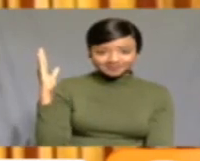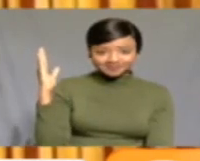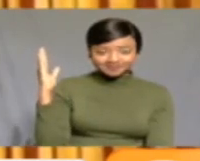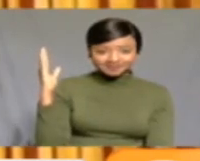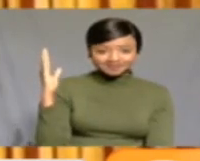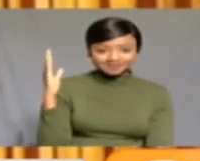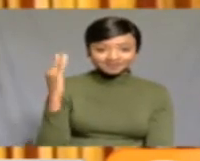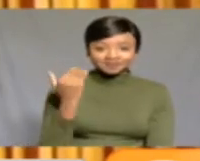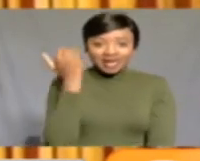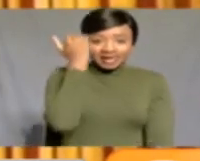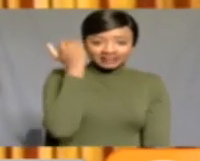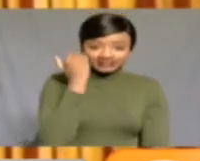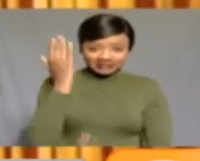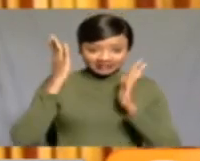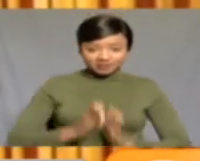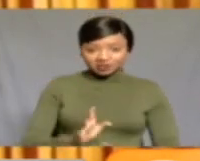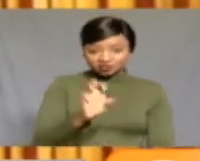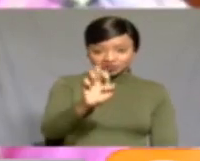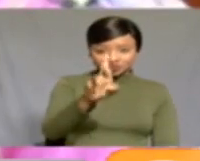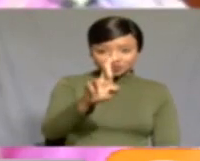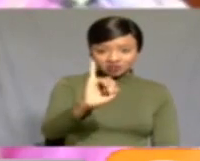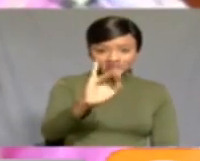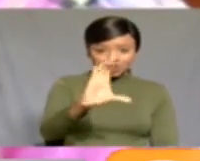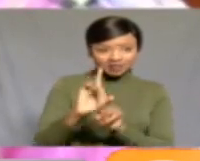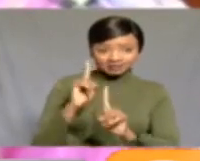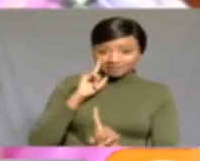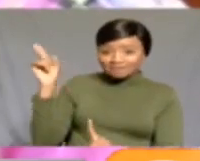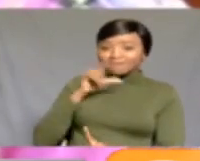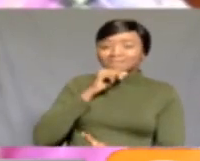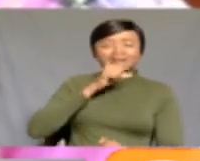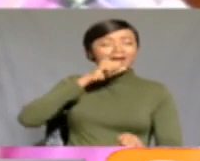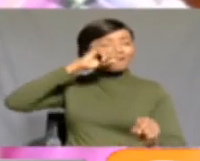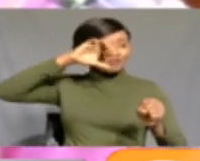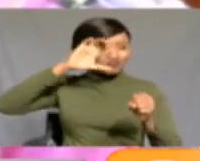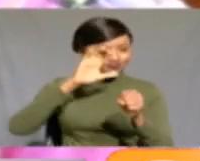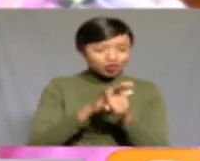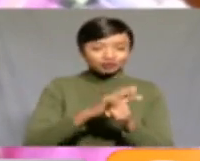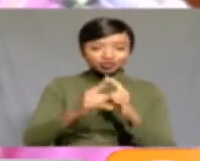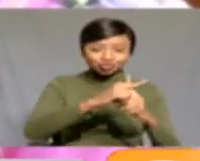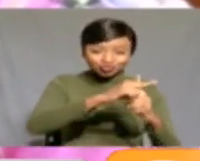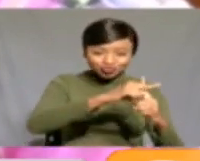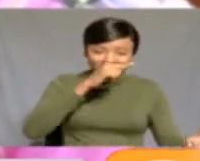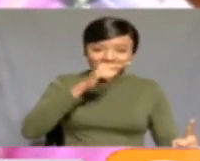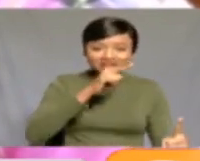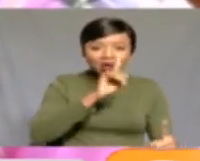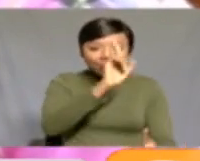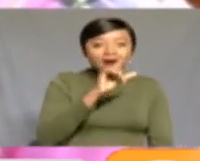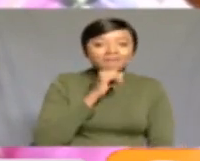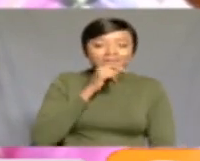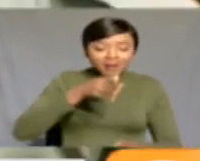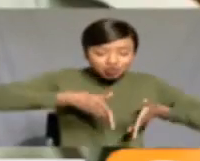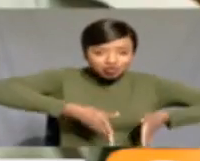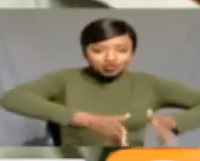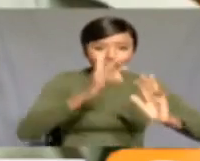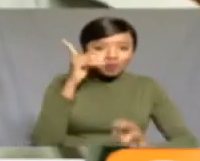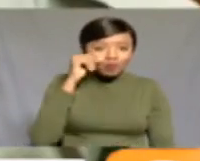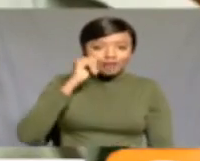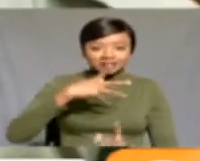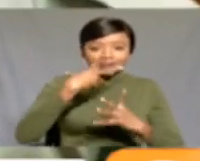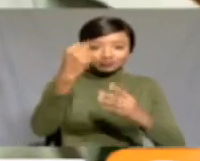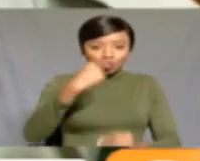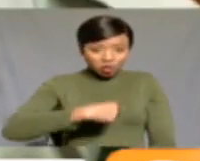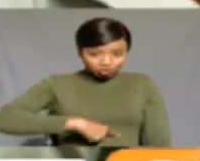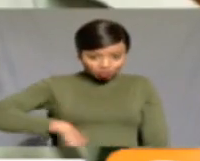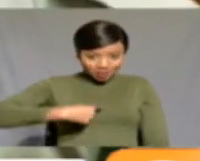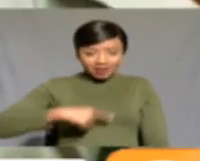Mbele ya jaji Eric Ogola, Ngira Karisa amekiri kumnyonga hadi kufa marehemu Isa Kasim katika barabara ya Mombasa kuelekea Malindi